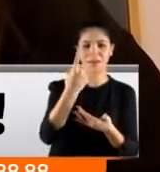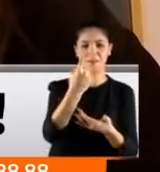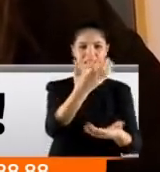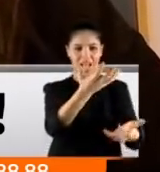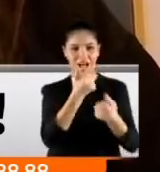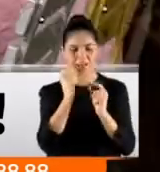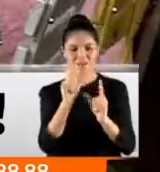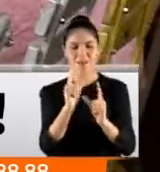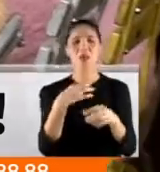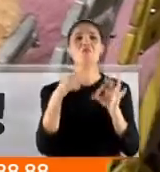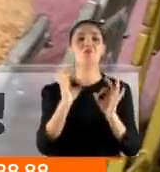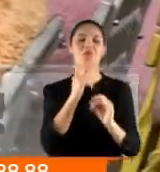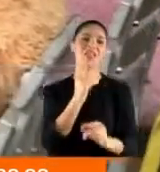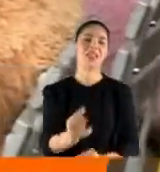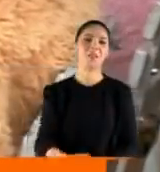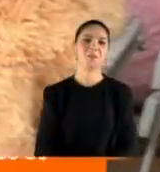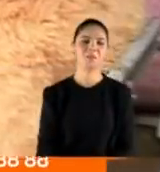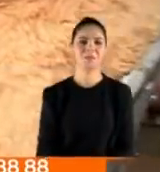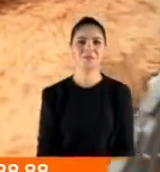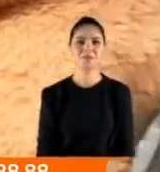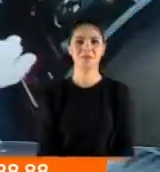tane olmalı bende de.